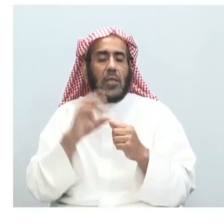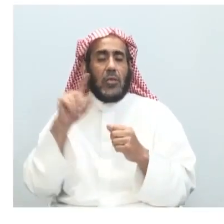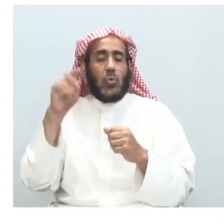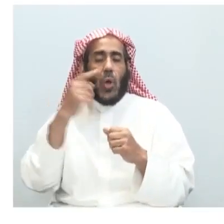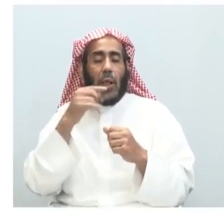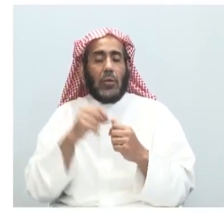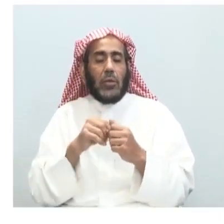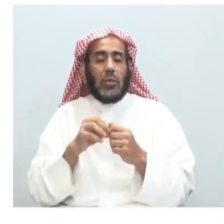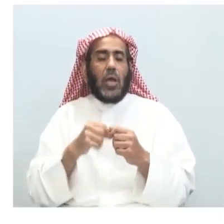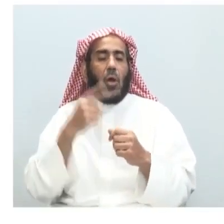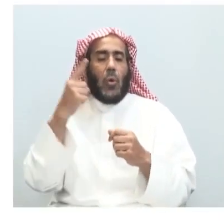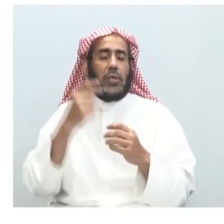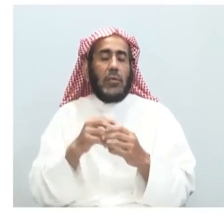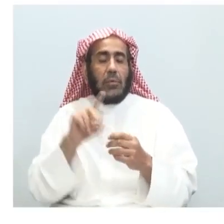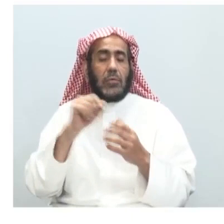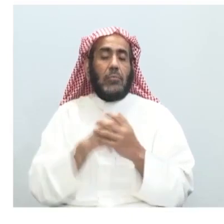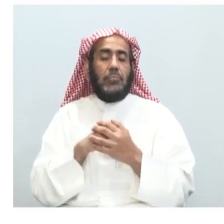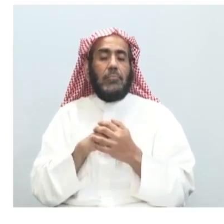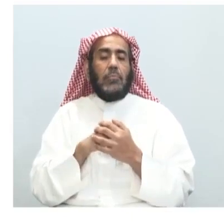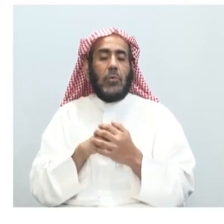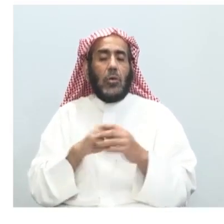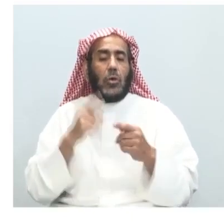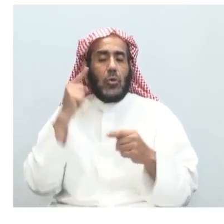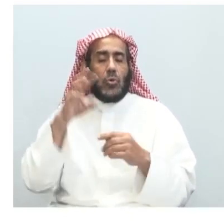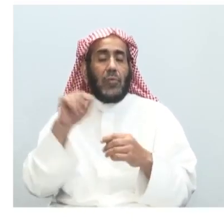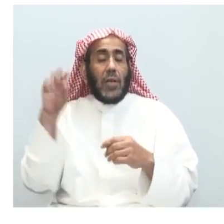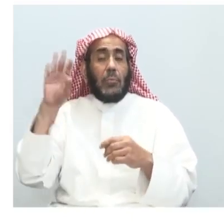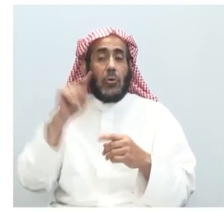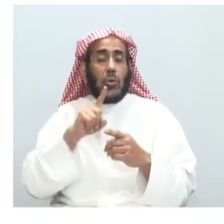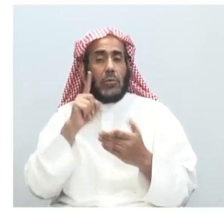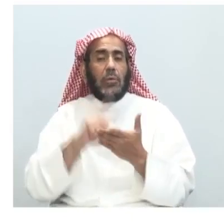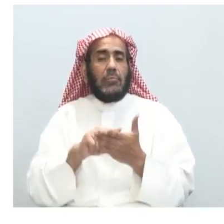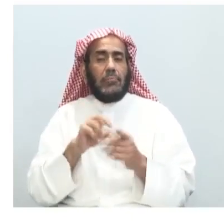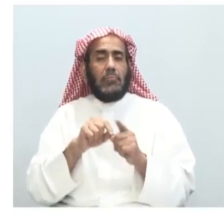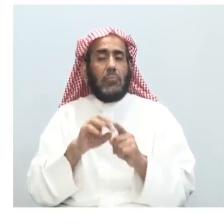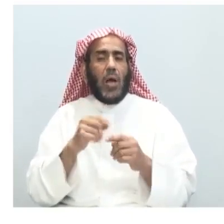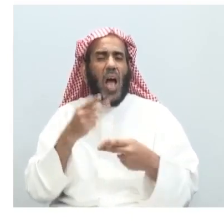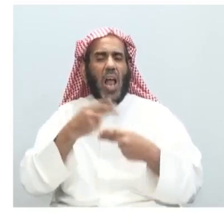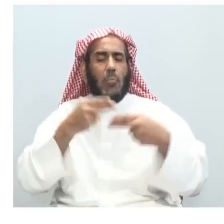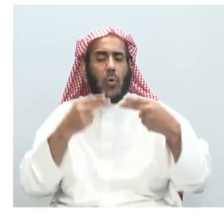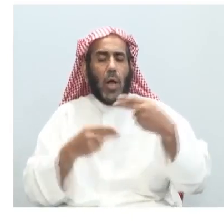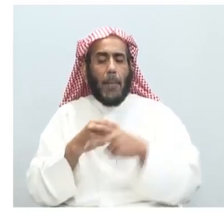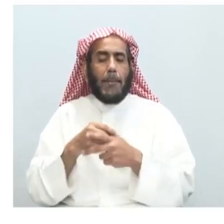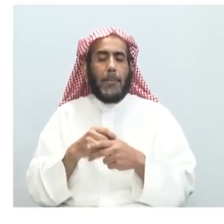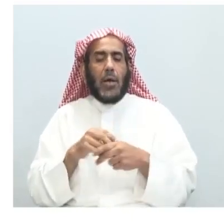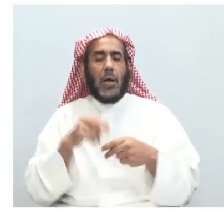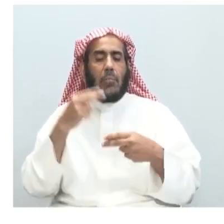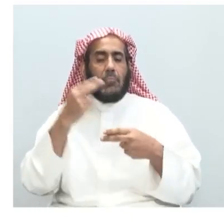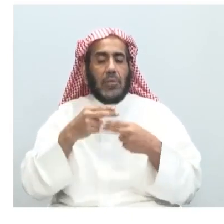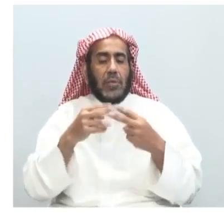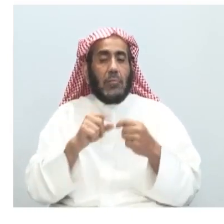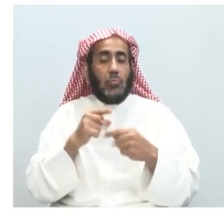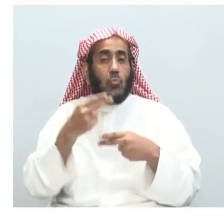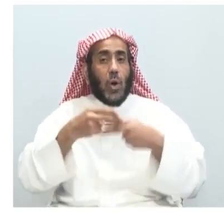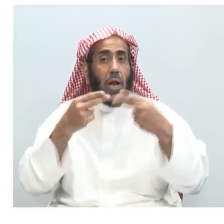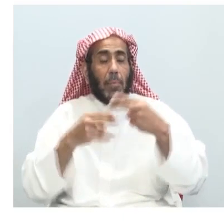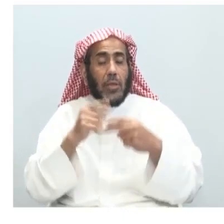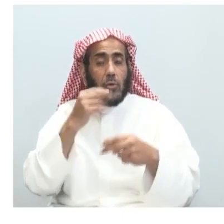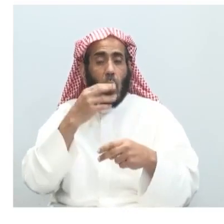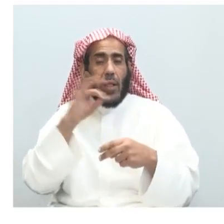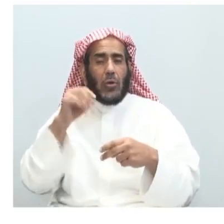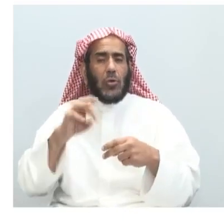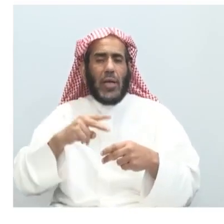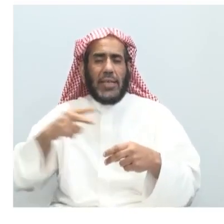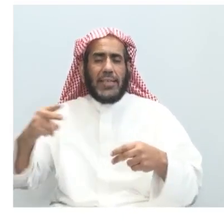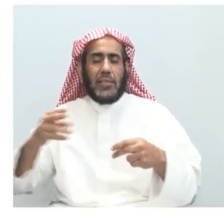السكريات الاحاديه احسنتم تعرف الكربوهيدرات المركبه مركبه اذا هي سكريات